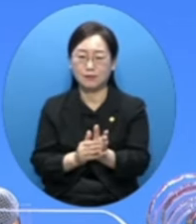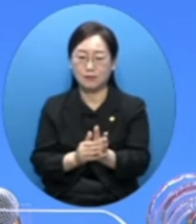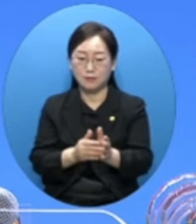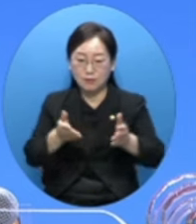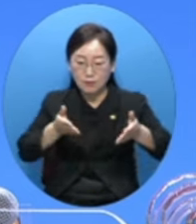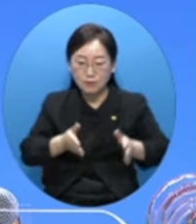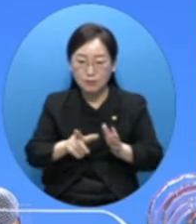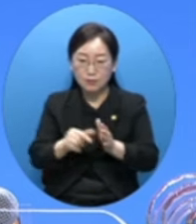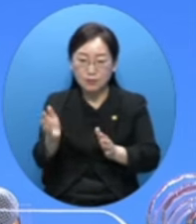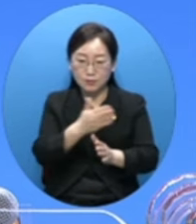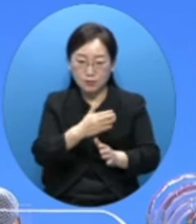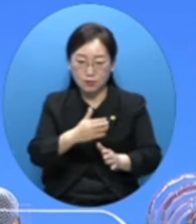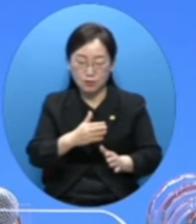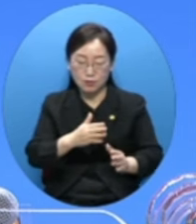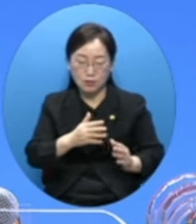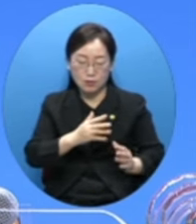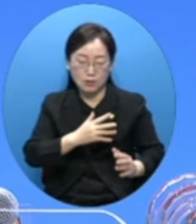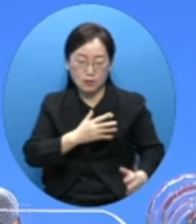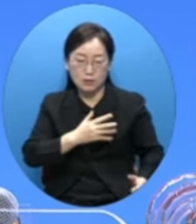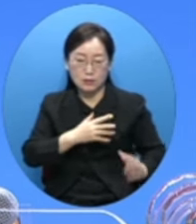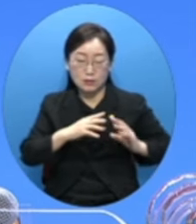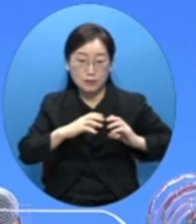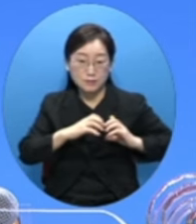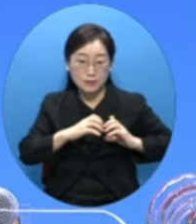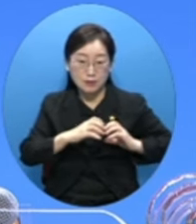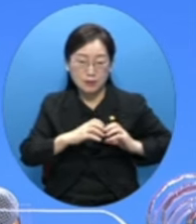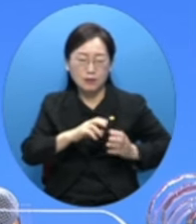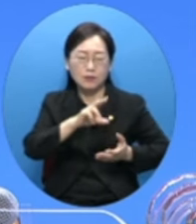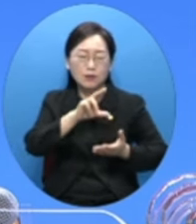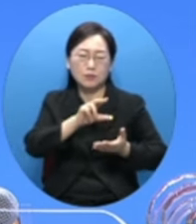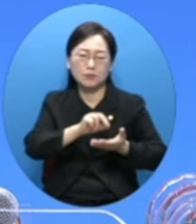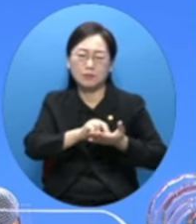때부터 심장에 문제가 있어서 계속